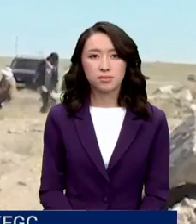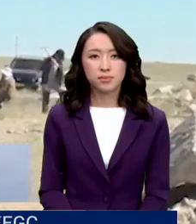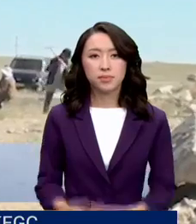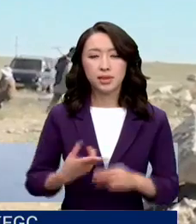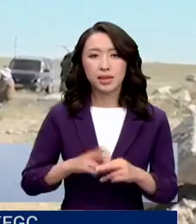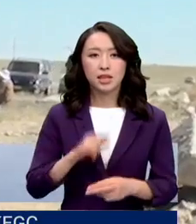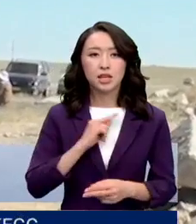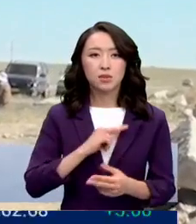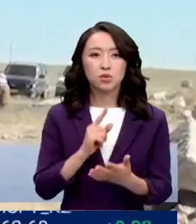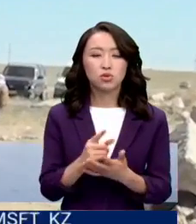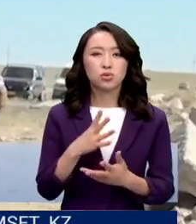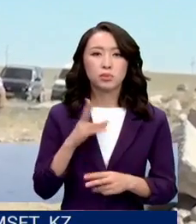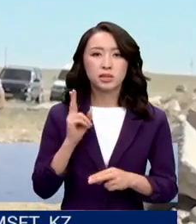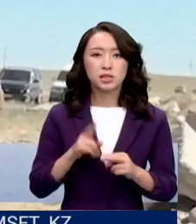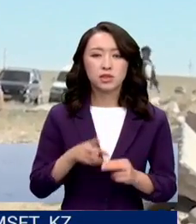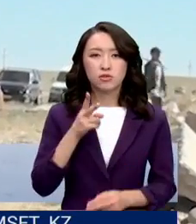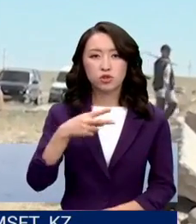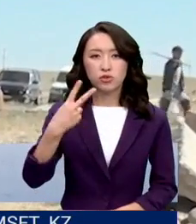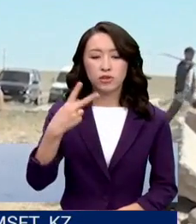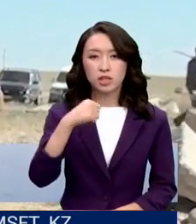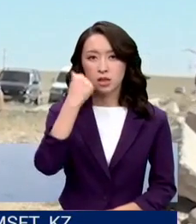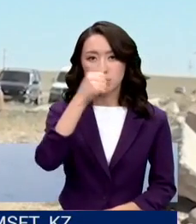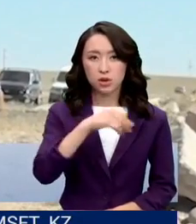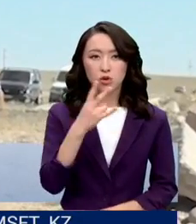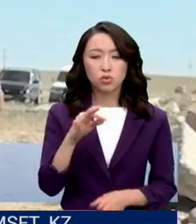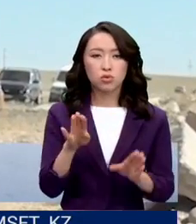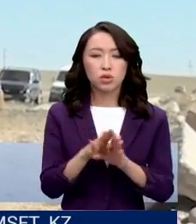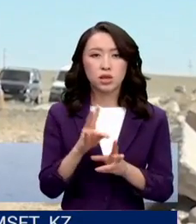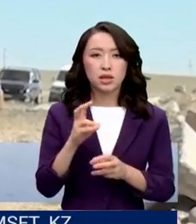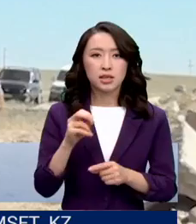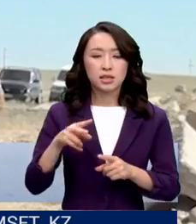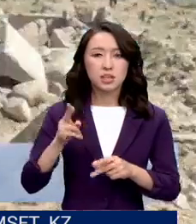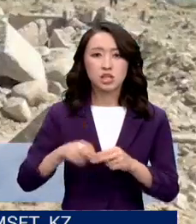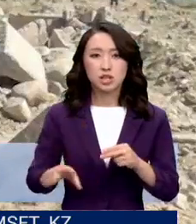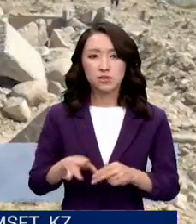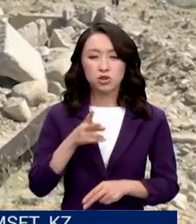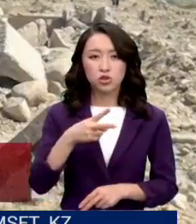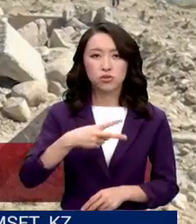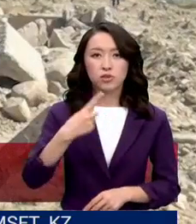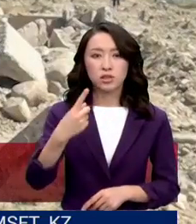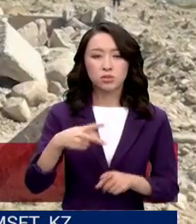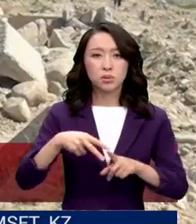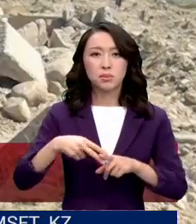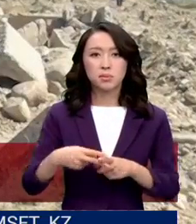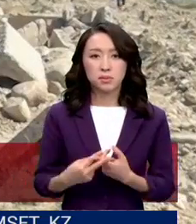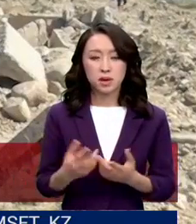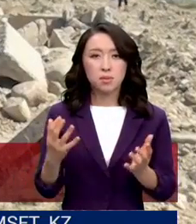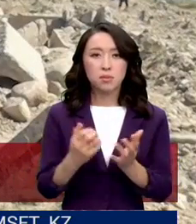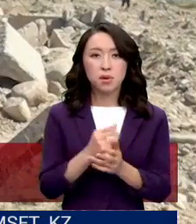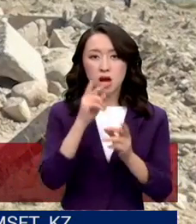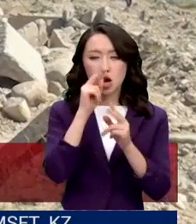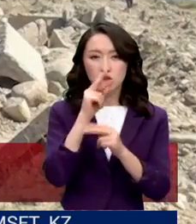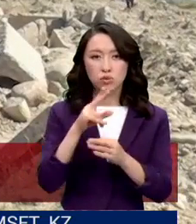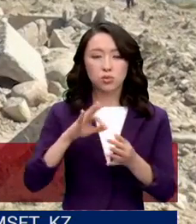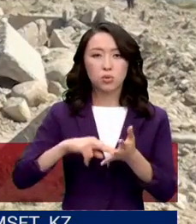Эта работа должна была закончиться в 2020 году, но так и не была завершена. И в 2021 году не закончилась. Выходят ошибки